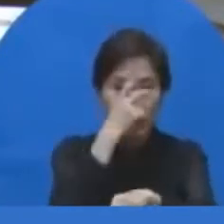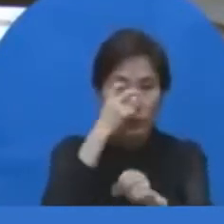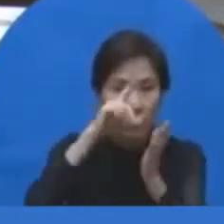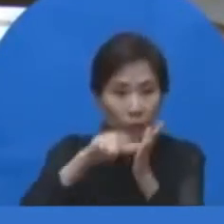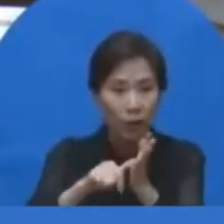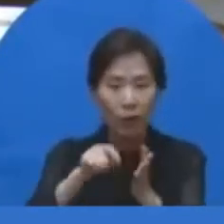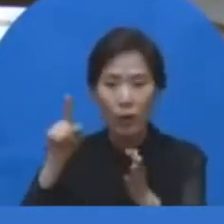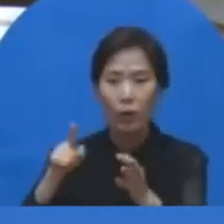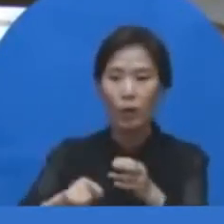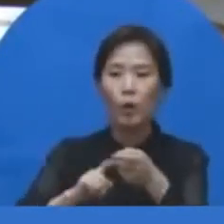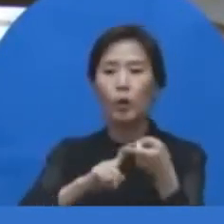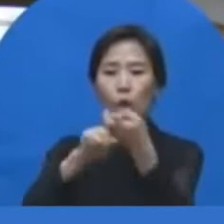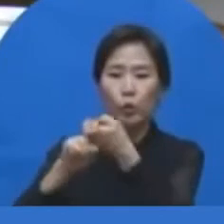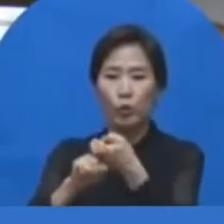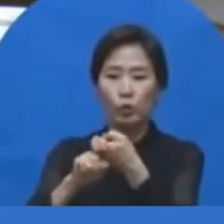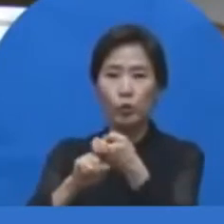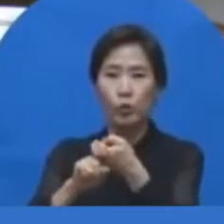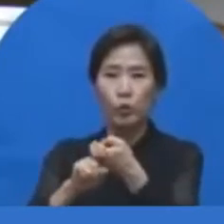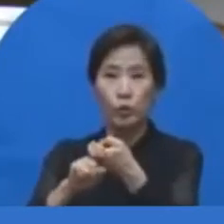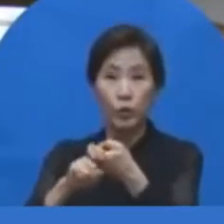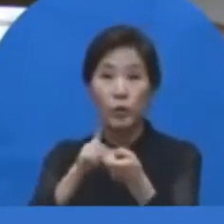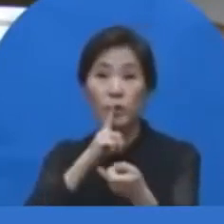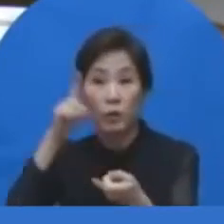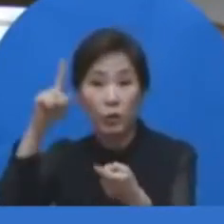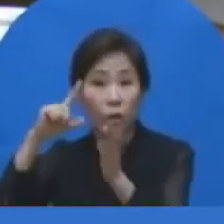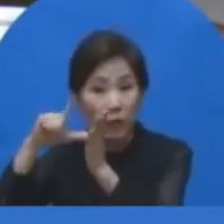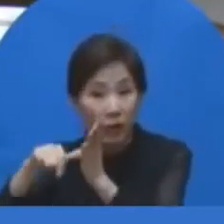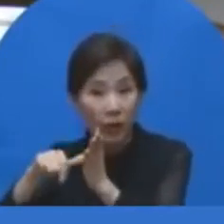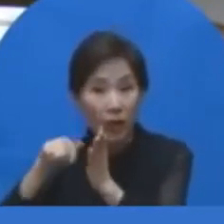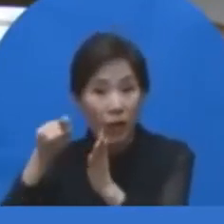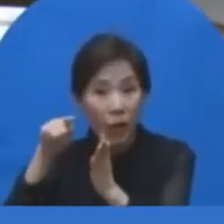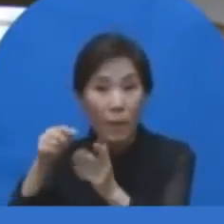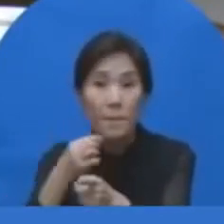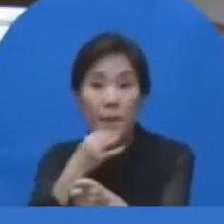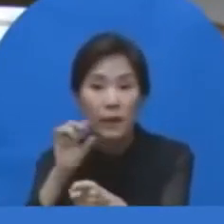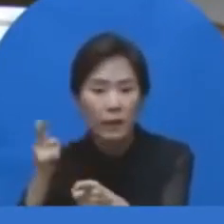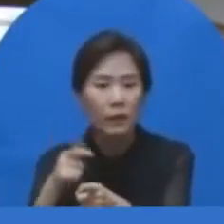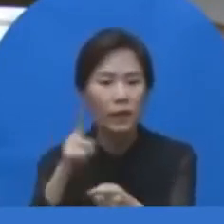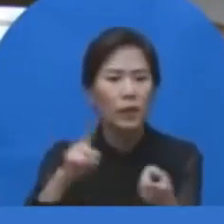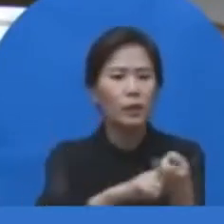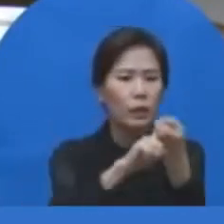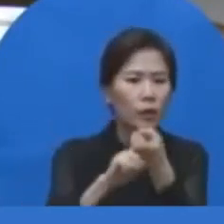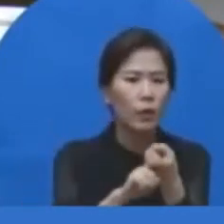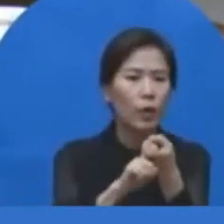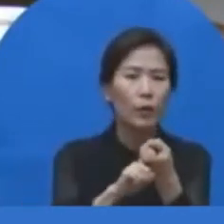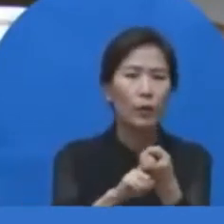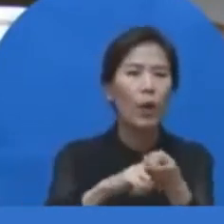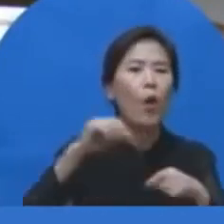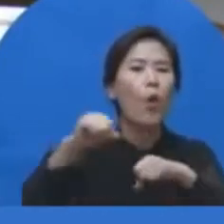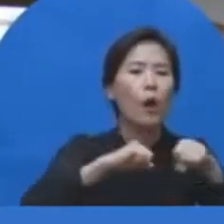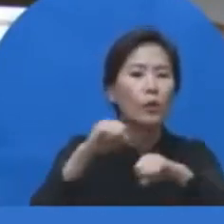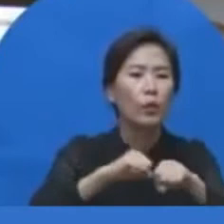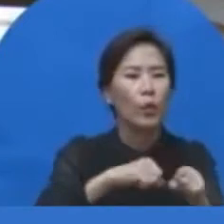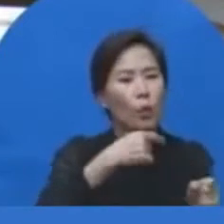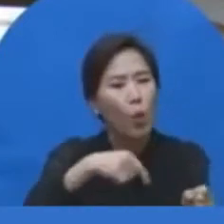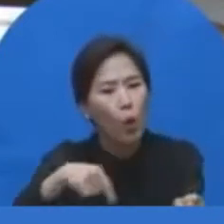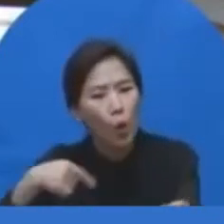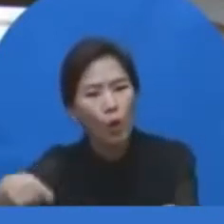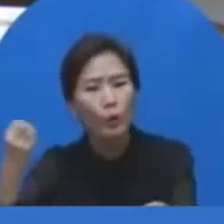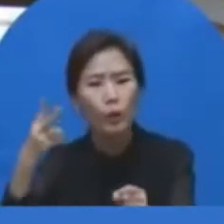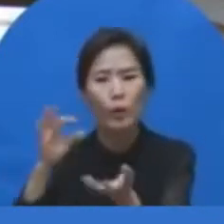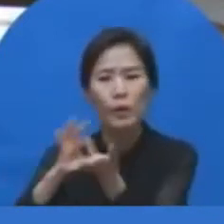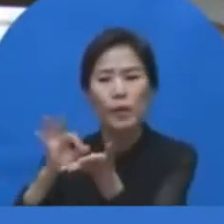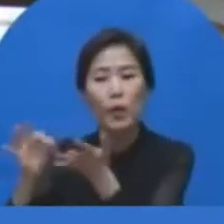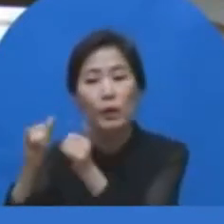달리 상당히 그 실질적으로 그 노동조합이 어떠한 활동을 했는지 또 사용자와의 관계에서